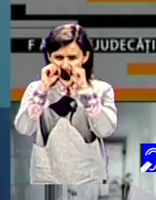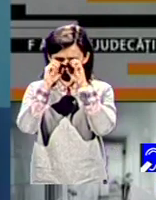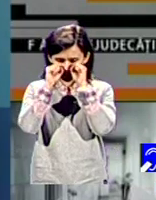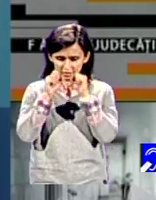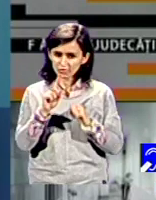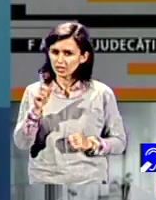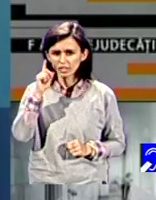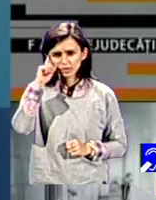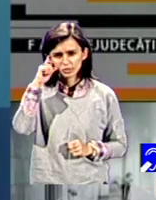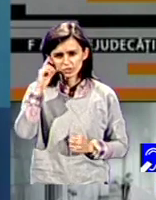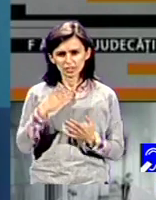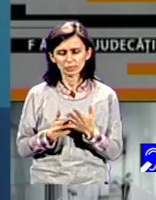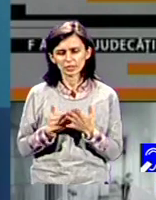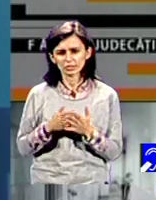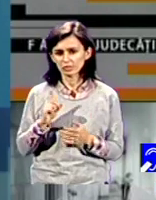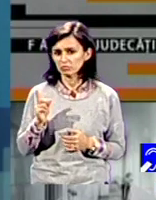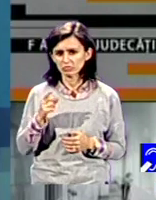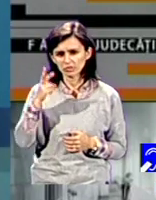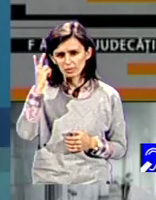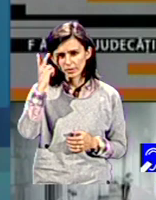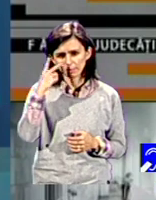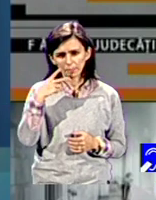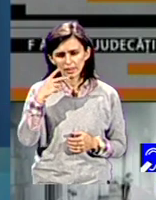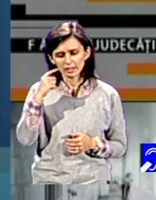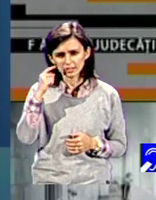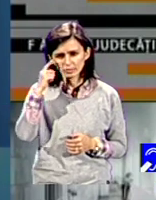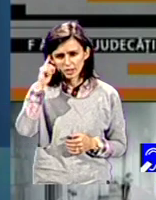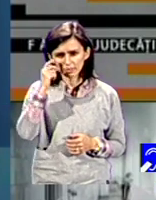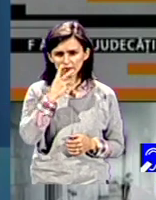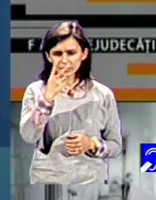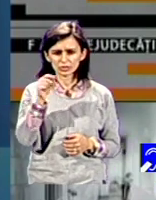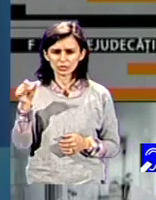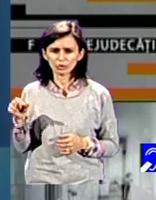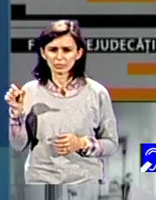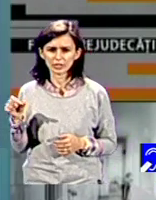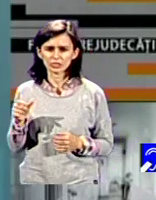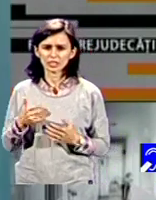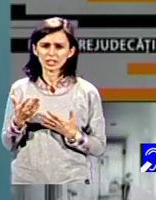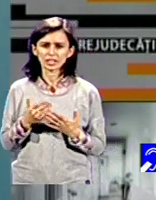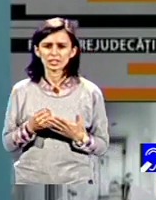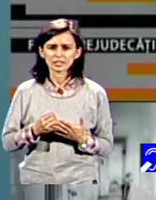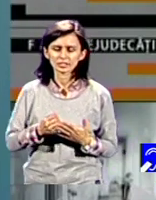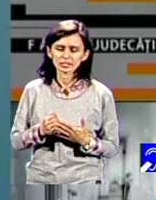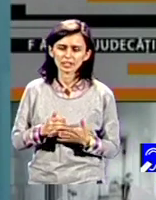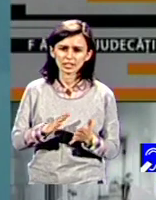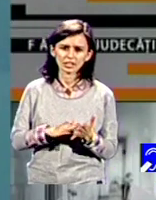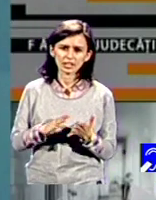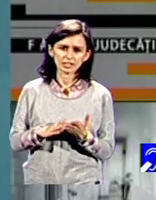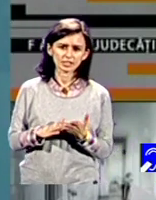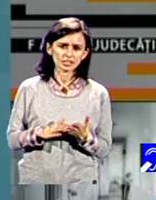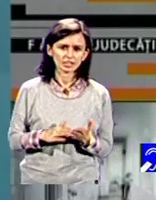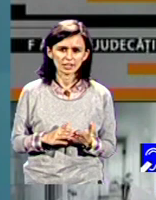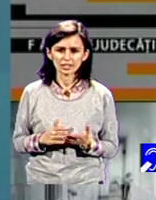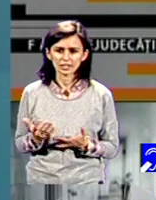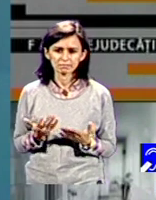pentru ca eu nu am întâlnit până acum nevazatori care se fi pus mana concret pe ceva legat de acesta alfabet Dar